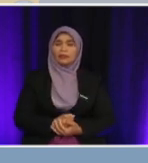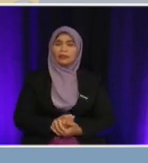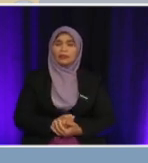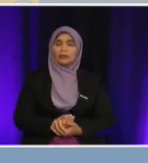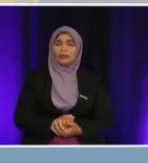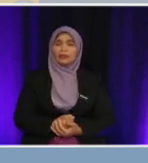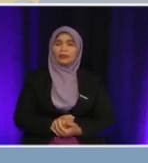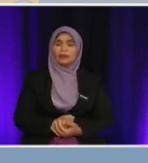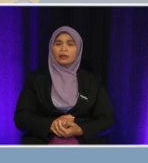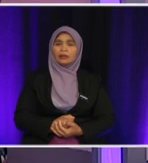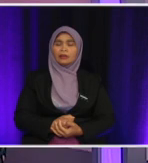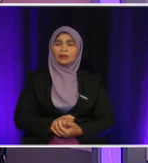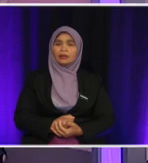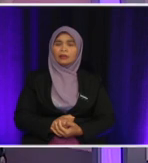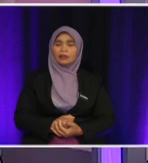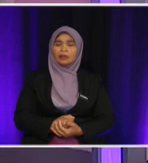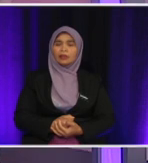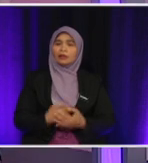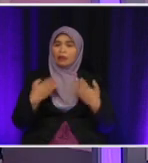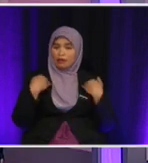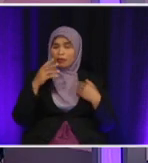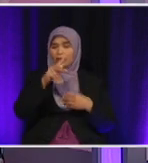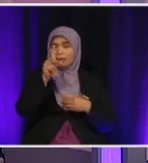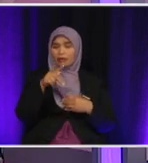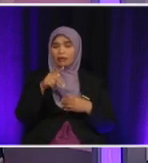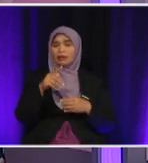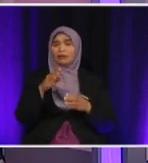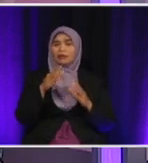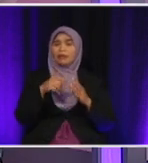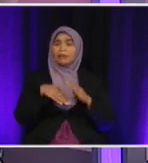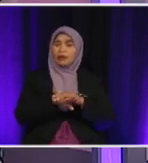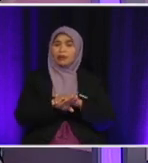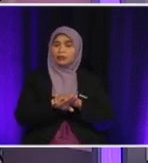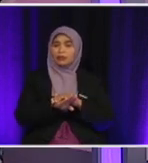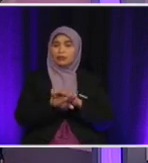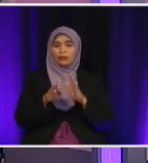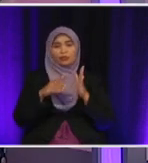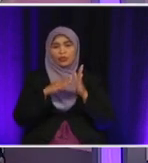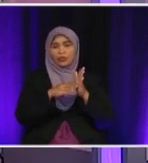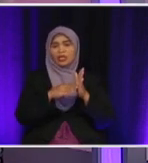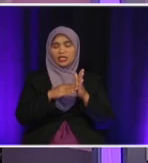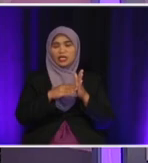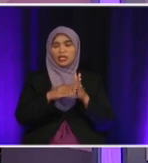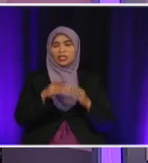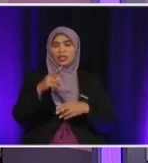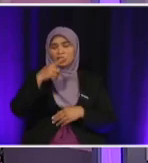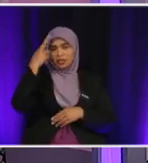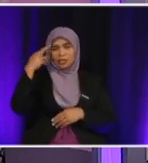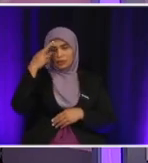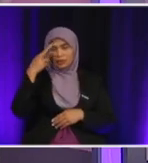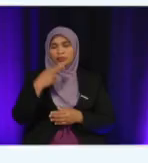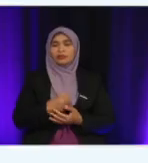ya termasuk dalam bukti kepemimpinan Rasulullah dari aspek ibadah jadi kita lihat di situ